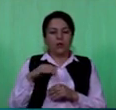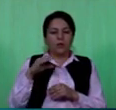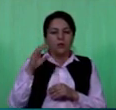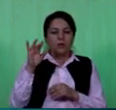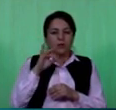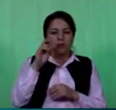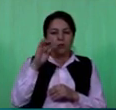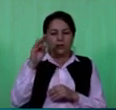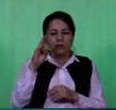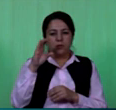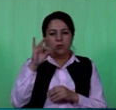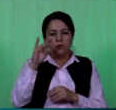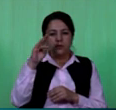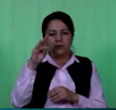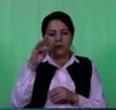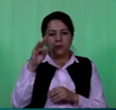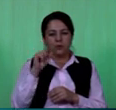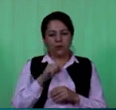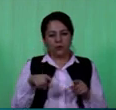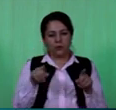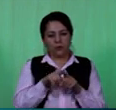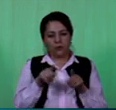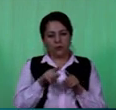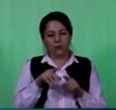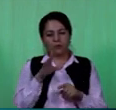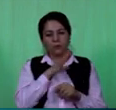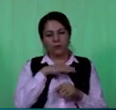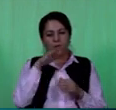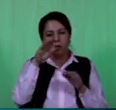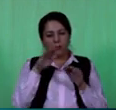тоже на 109 просто семь лет